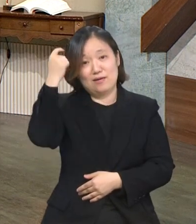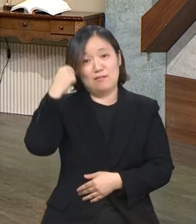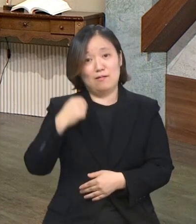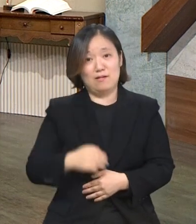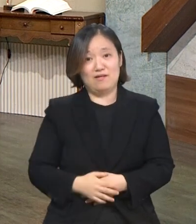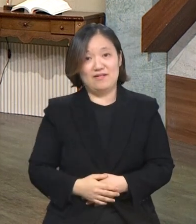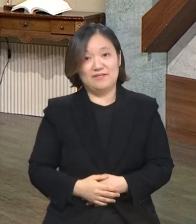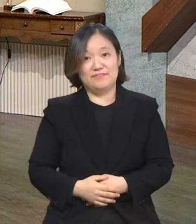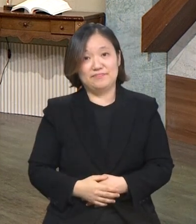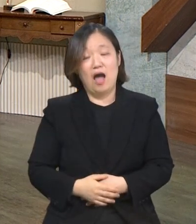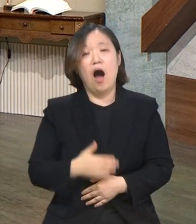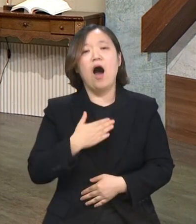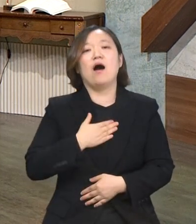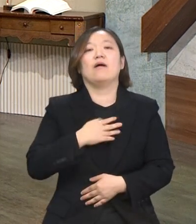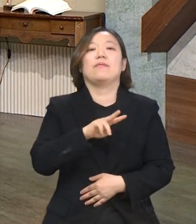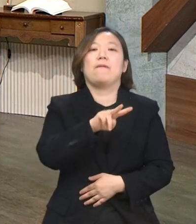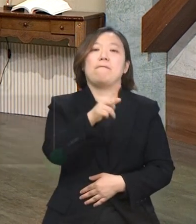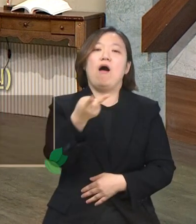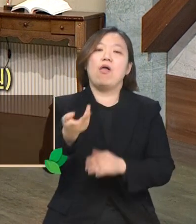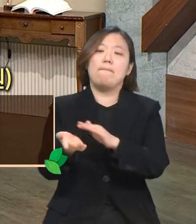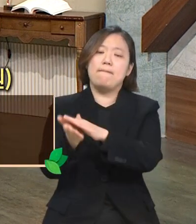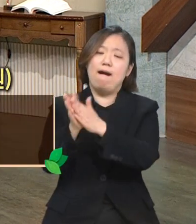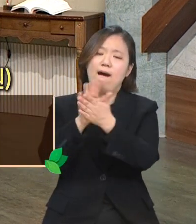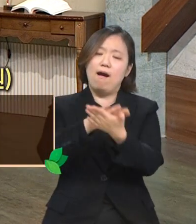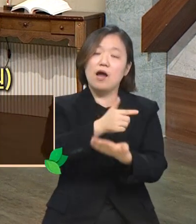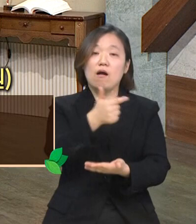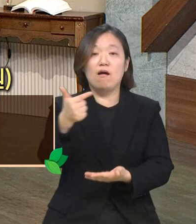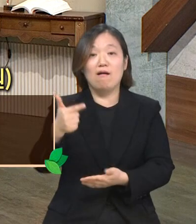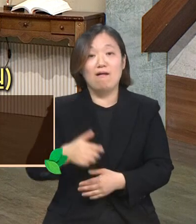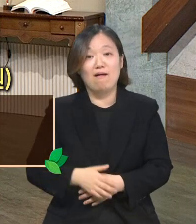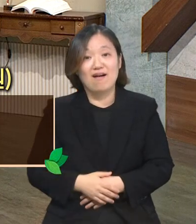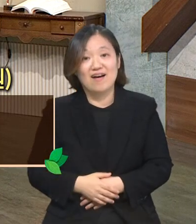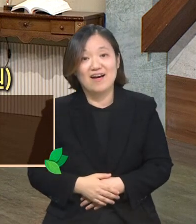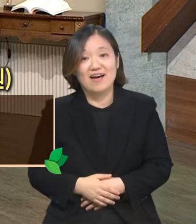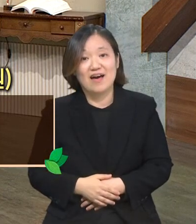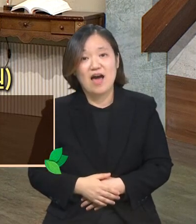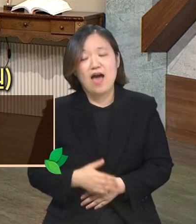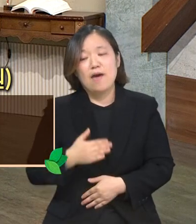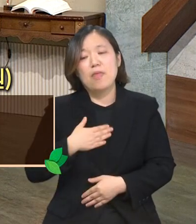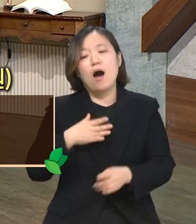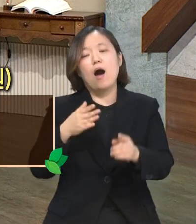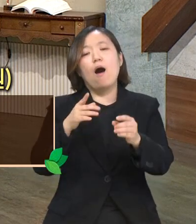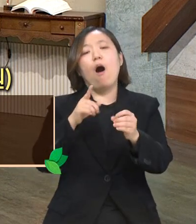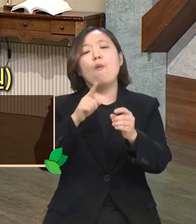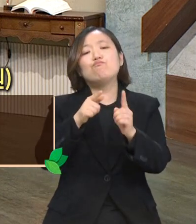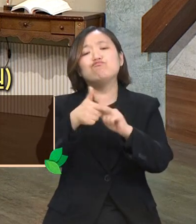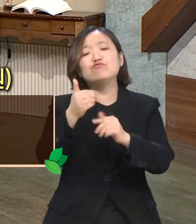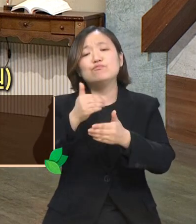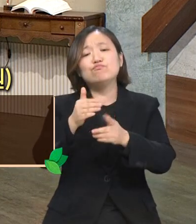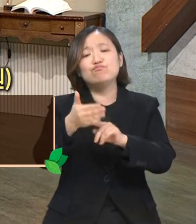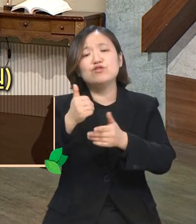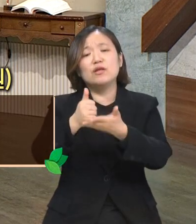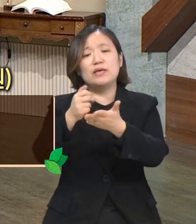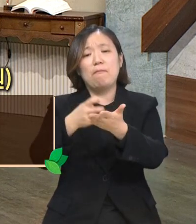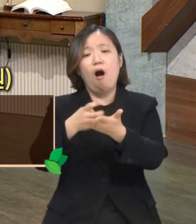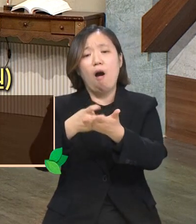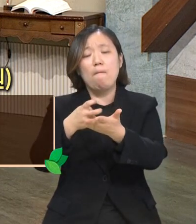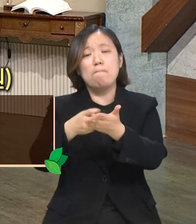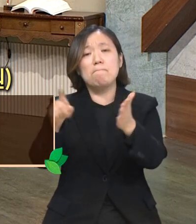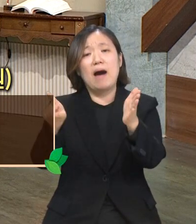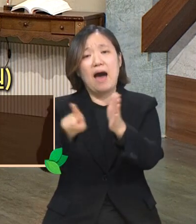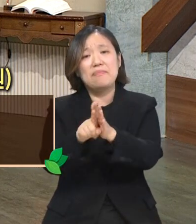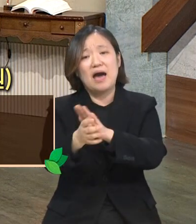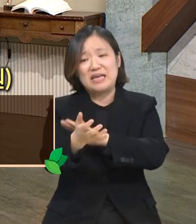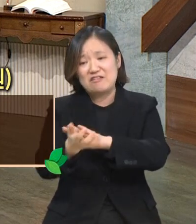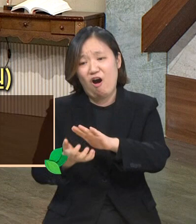자기한테는 이게 엄청난 변화라는 거예요 불법을 만나기 전에 소나무 법문을 듣기 전까지만